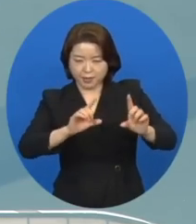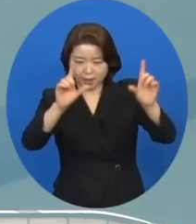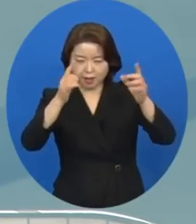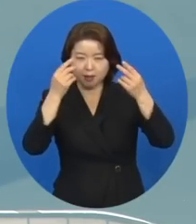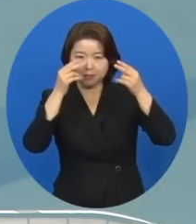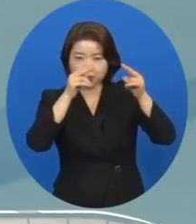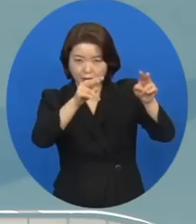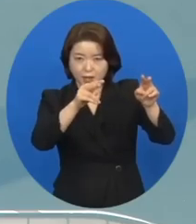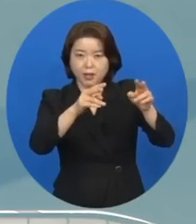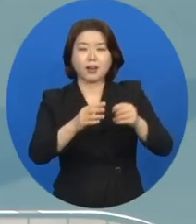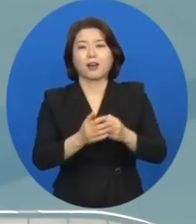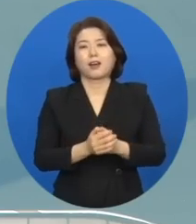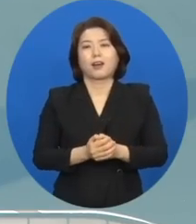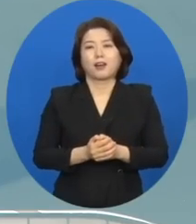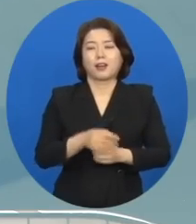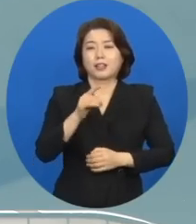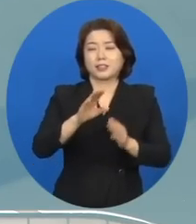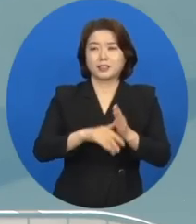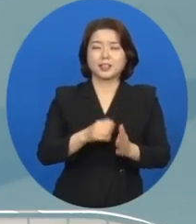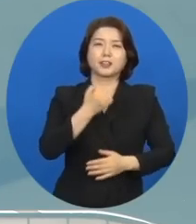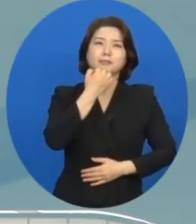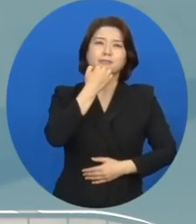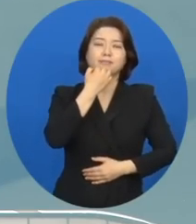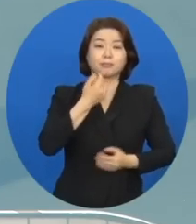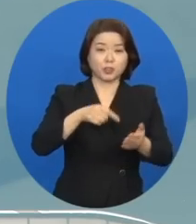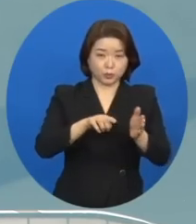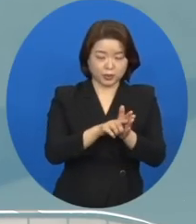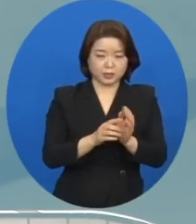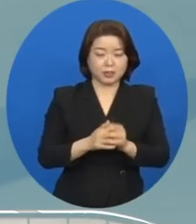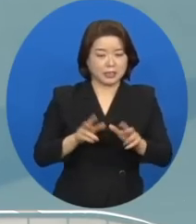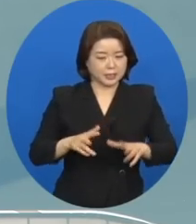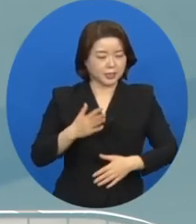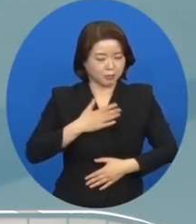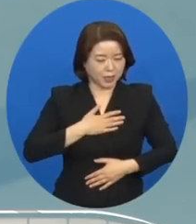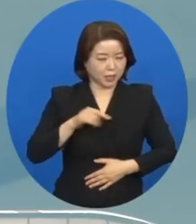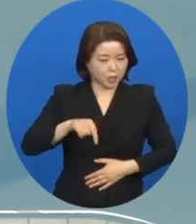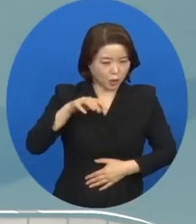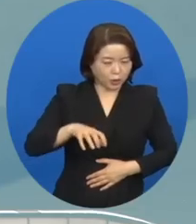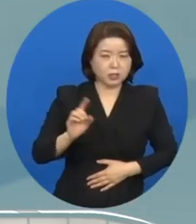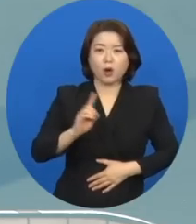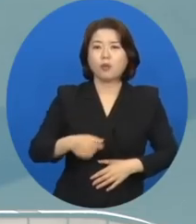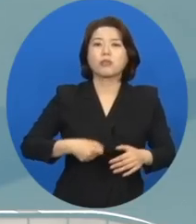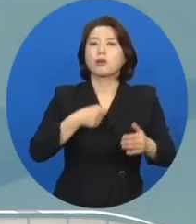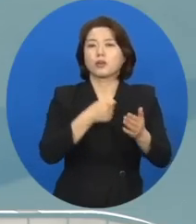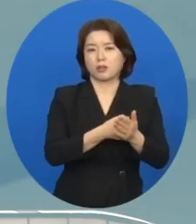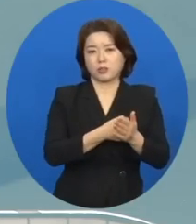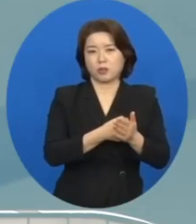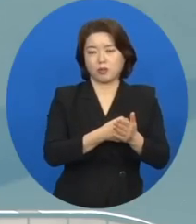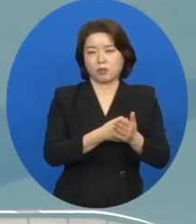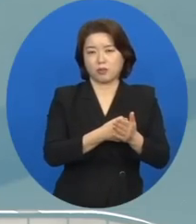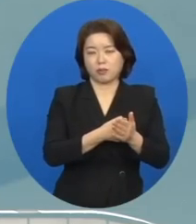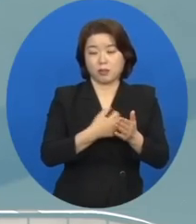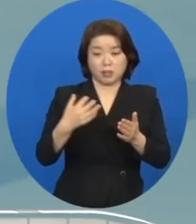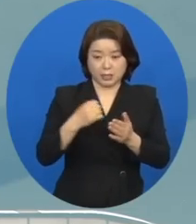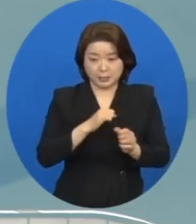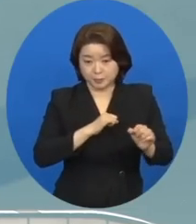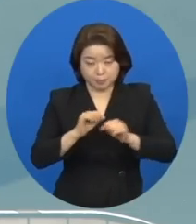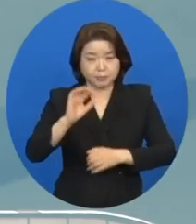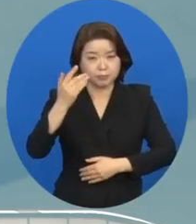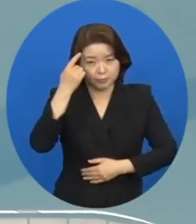바라보며 그때 정말 웃으려면 내가 지금 여기서 어떤 결정을 내려야 할 것인가,